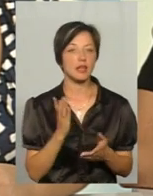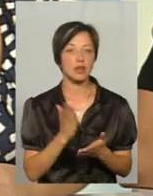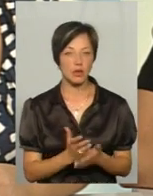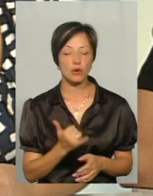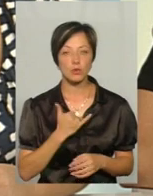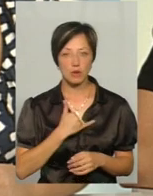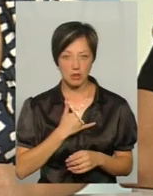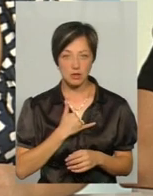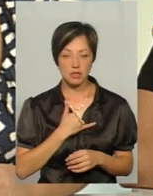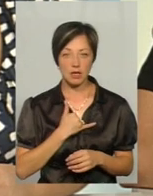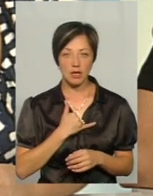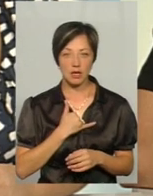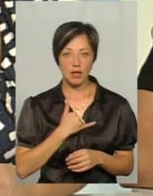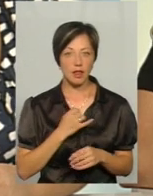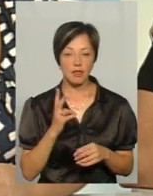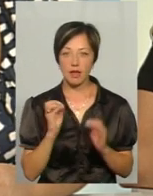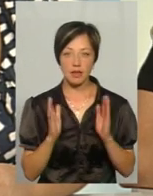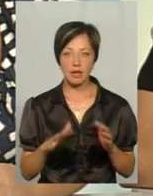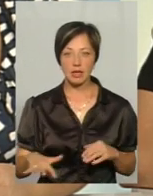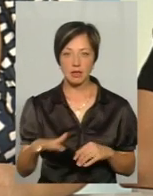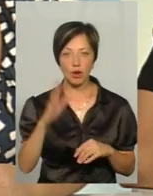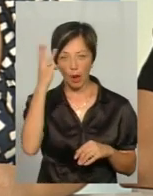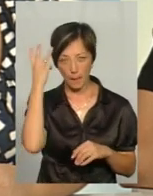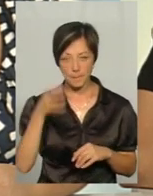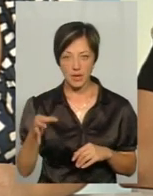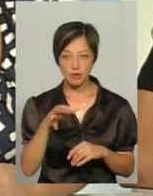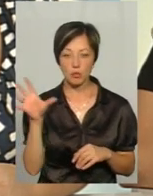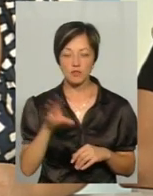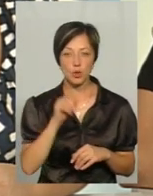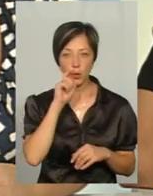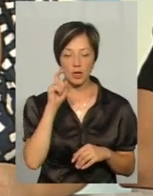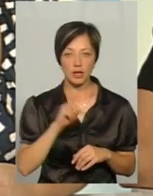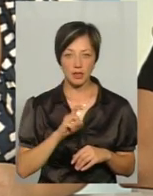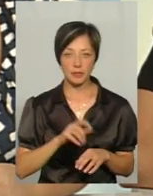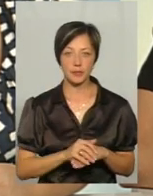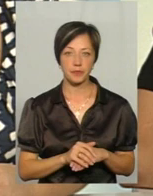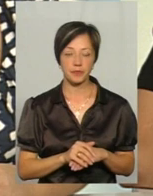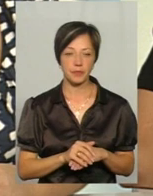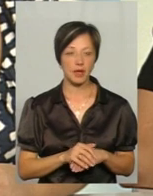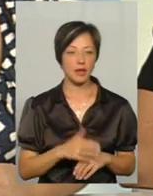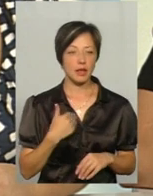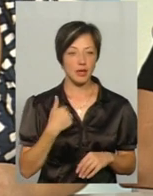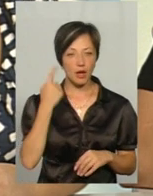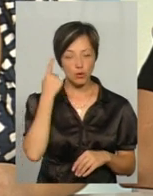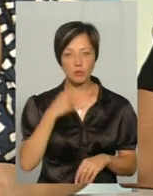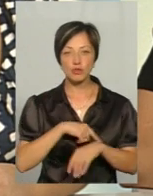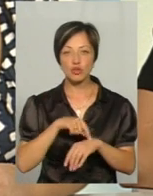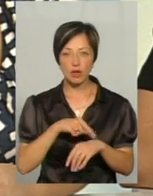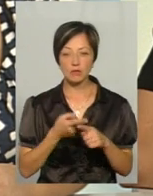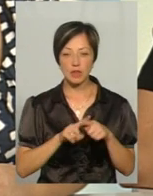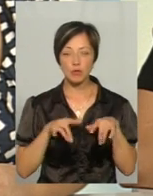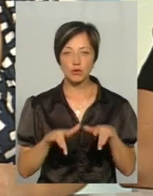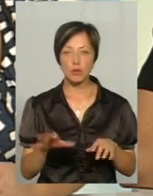нас не тільки на території Хмельниччини, але по всій Україні. Я думаю, що з часом ця процедура